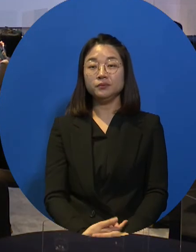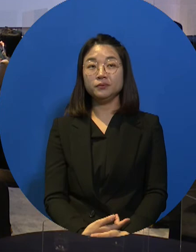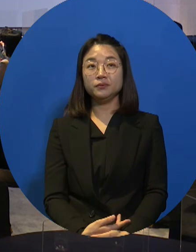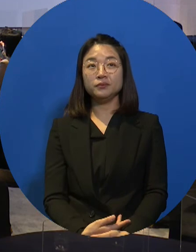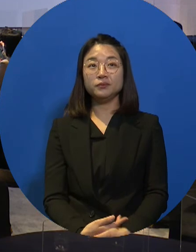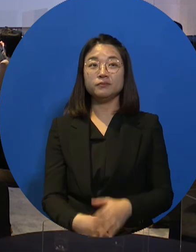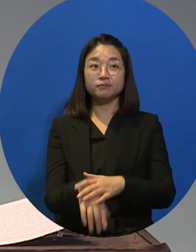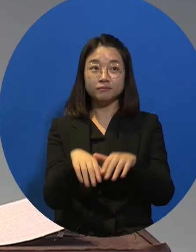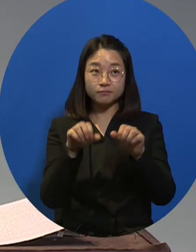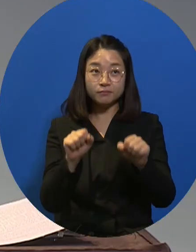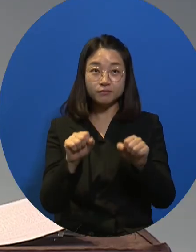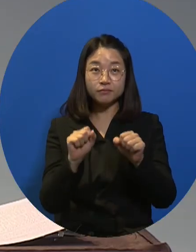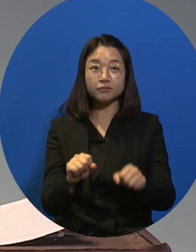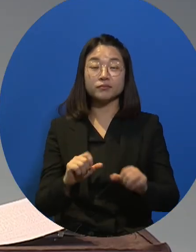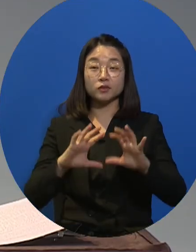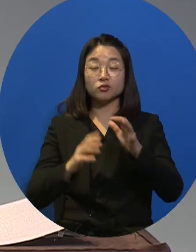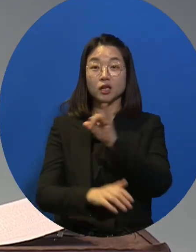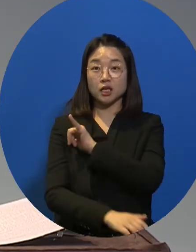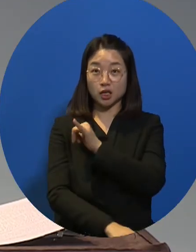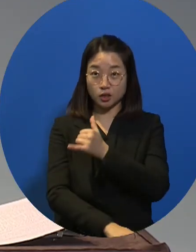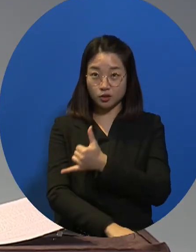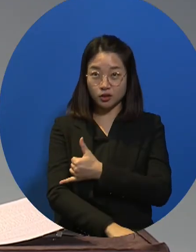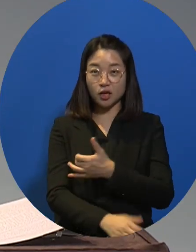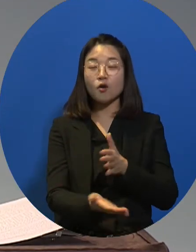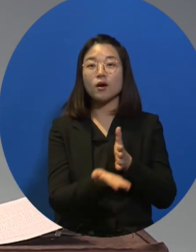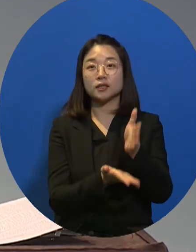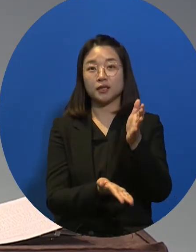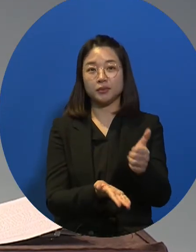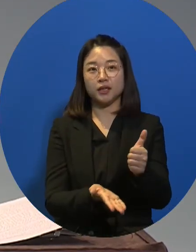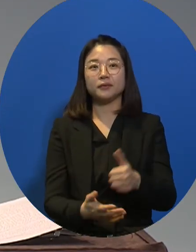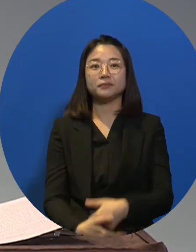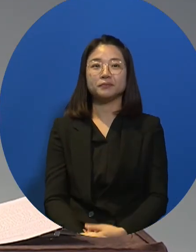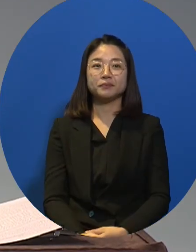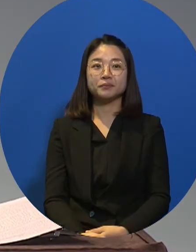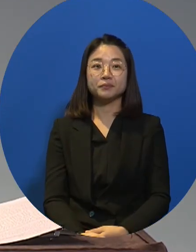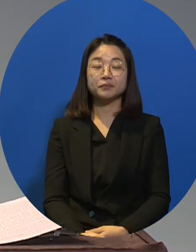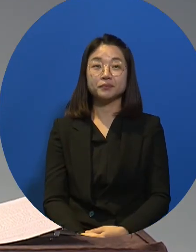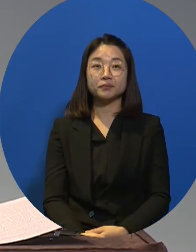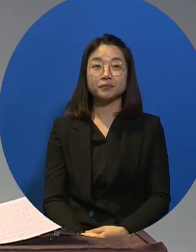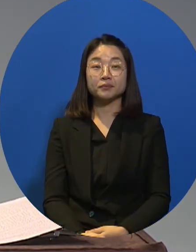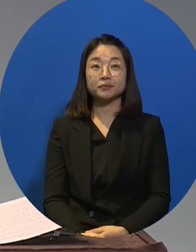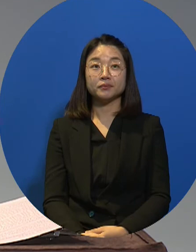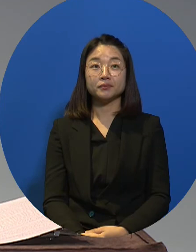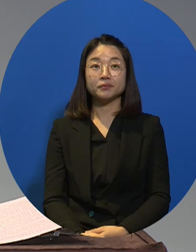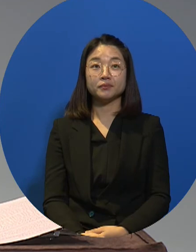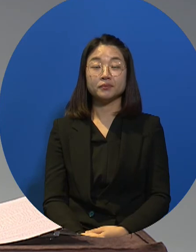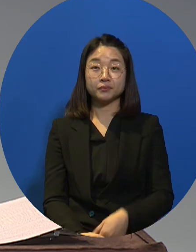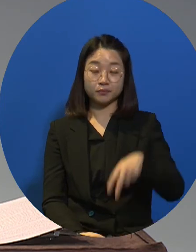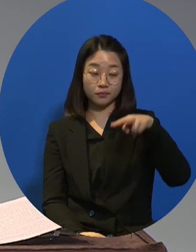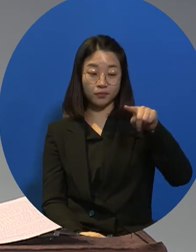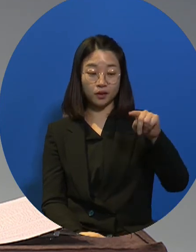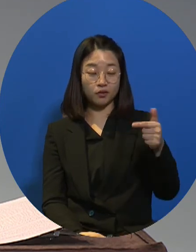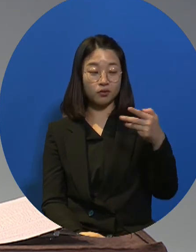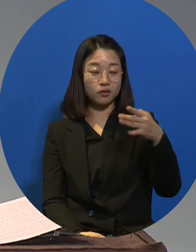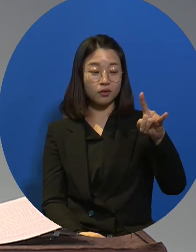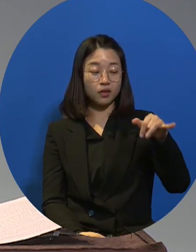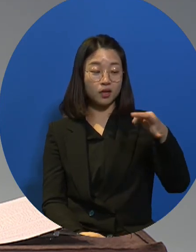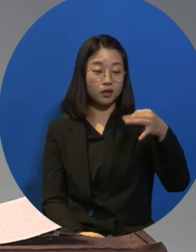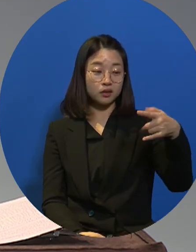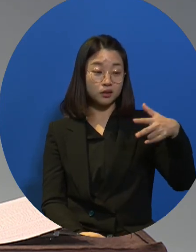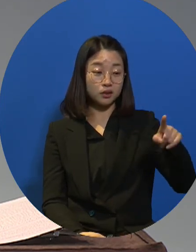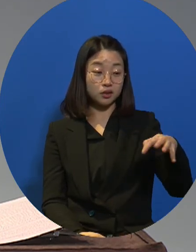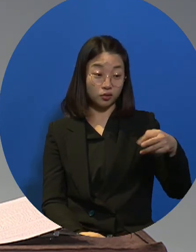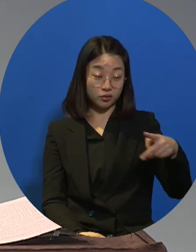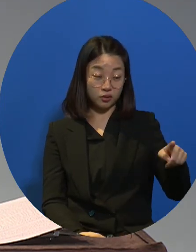네, 안녕하세요. 국가인권위원회 안은자 과장입니다. 선택의정서 비준을 눈앞에 두고 이런